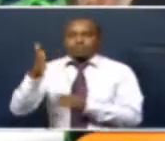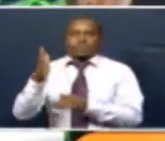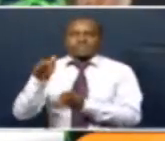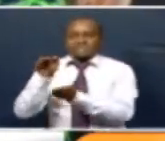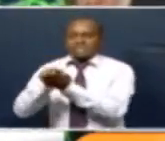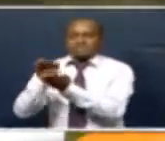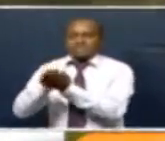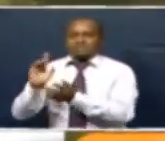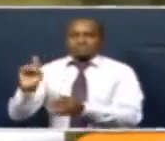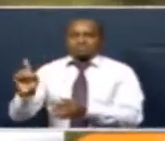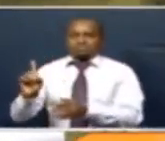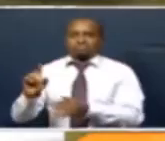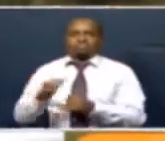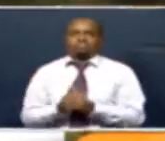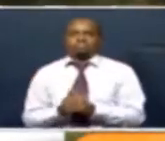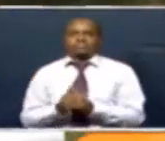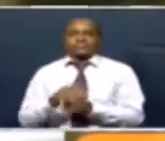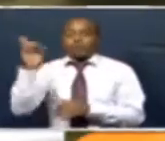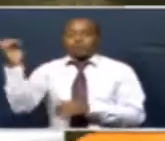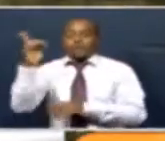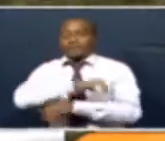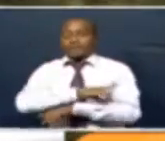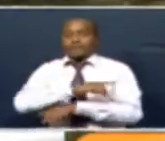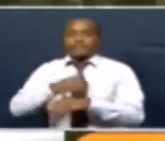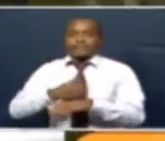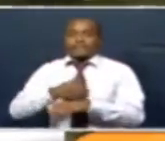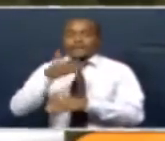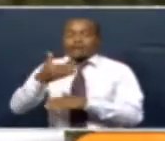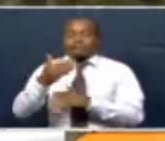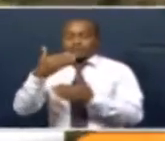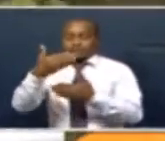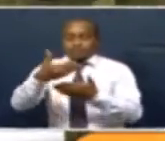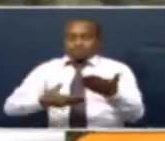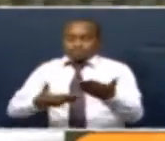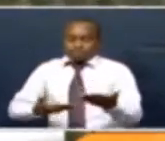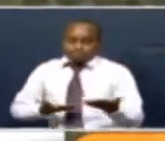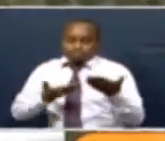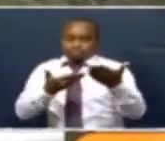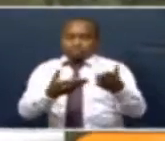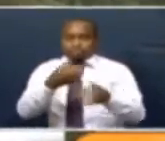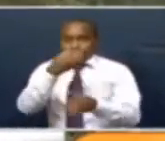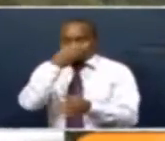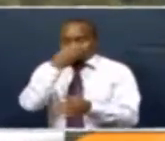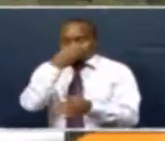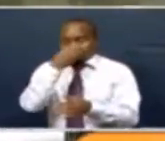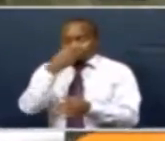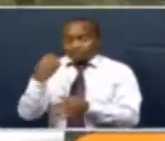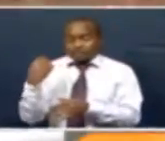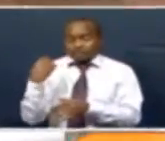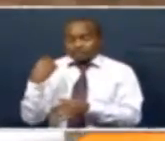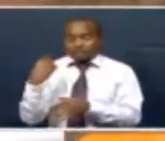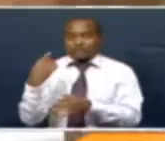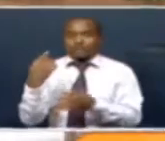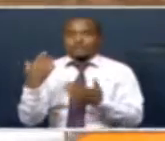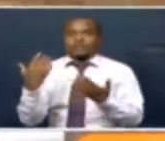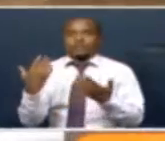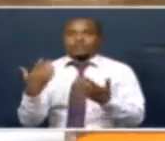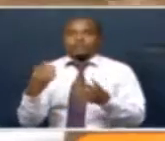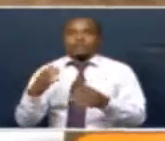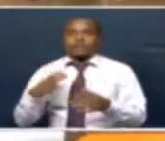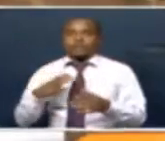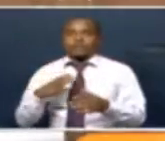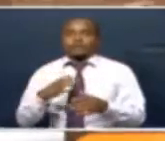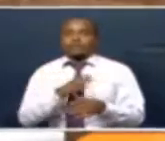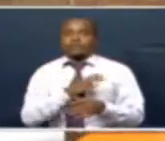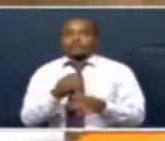report. Siku moja baada yake kuwasilishwa kwa naibu wa rais William Ruto, ripoti iliyozinduliwa hapo jana na jopo kazi ambalo liliundwa mwezi